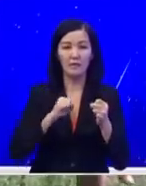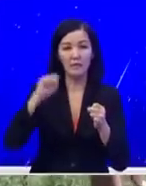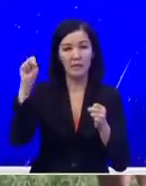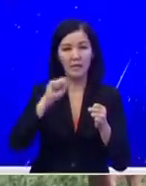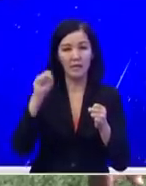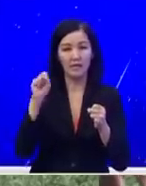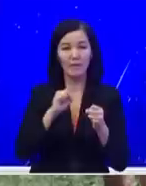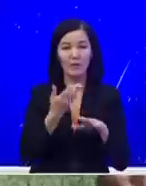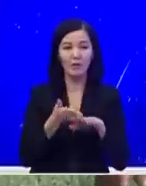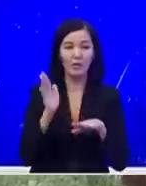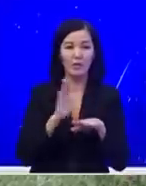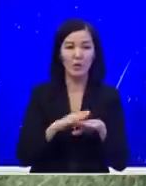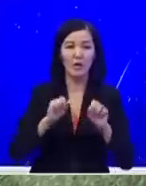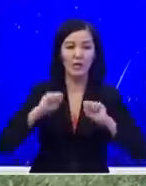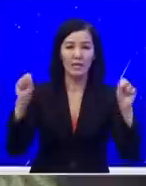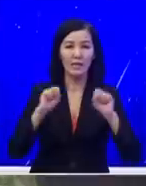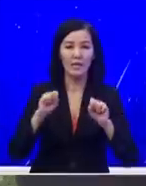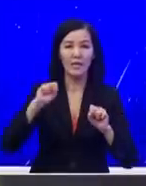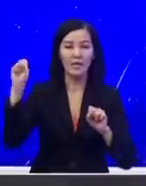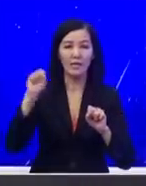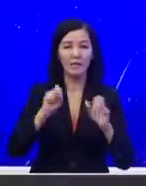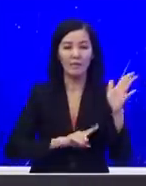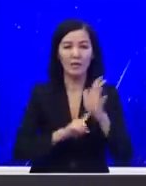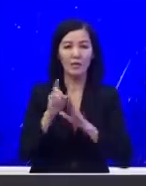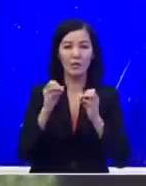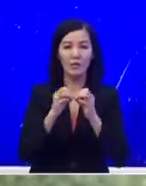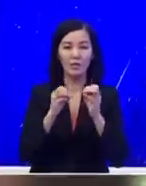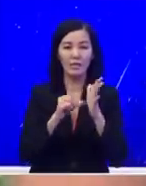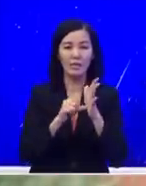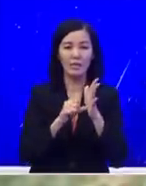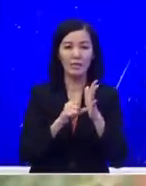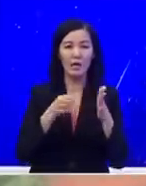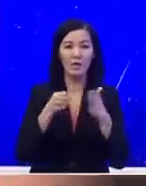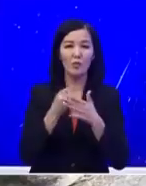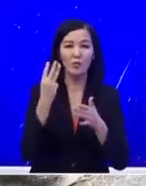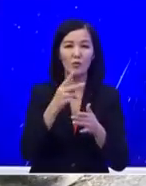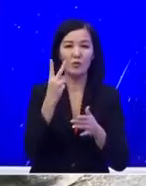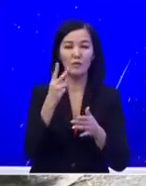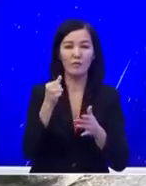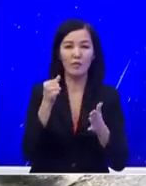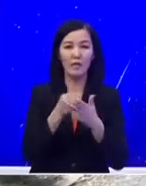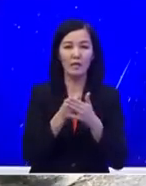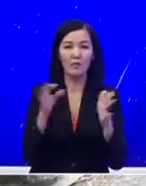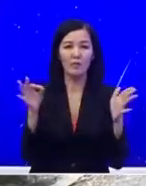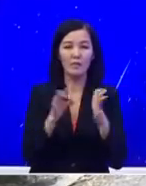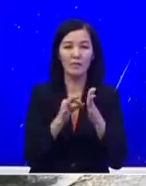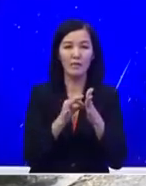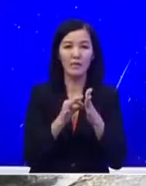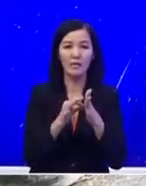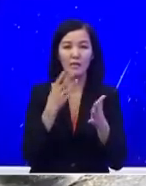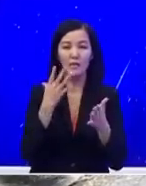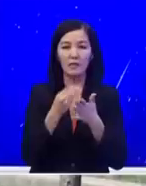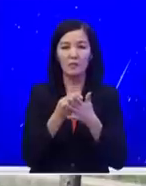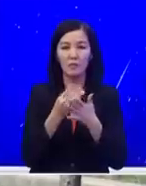снарядами. Тяжелоатлет занимается с гирями от 16 до 32 килограммов. Он преследует одну цель – превзойти свой прежний